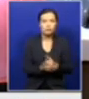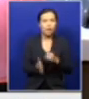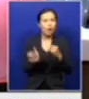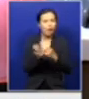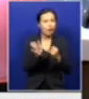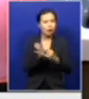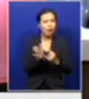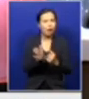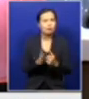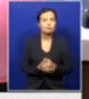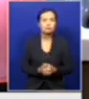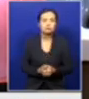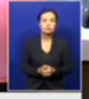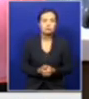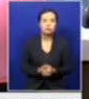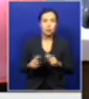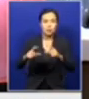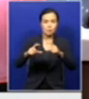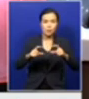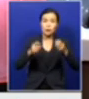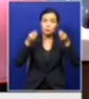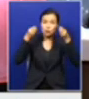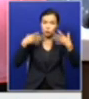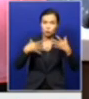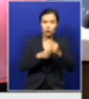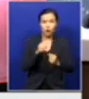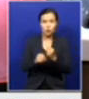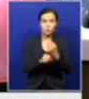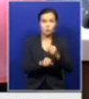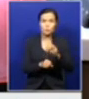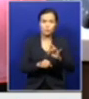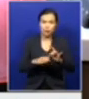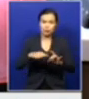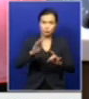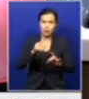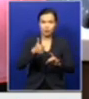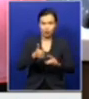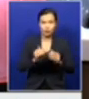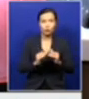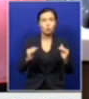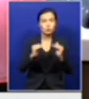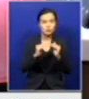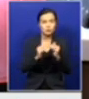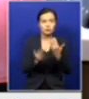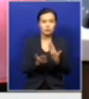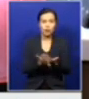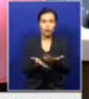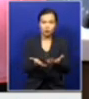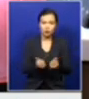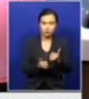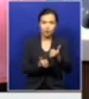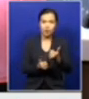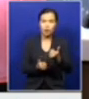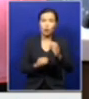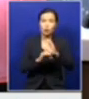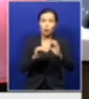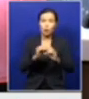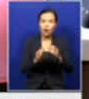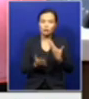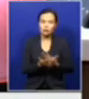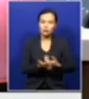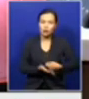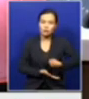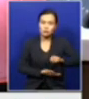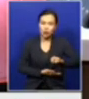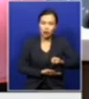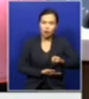กว่านี้ค่ะแค่มีบัตรประชาชนแล้วก็มีอายุ18ปีขึ้นไปก็สามารถที่จะมีสิทธิ์รับเงินชิมช็อปใช้ได้แล้วแต่พอถึงตอนที่ประ